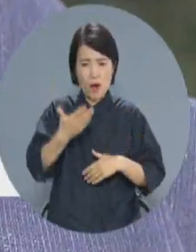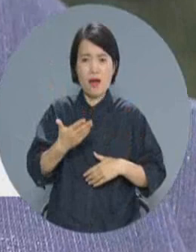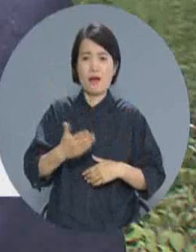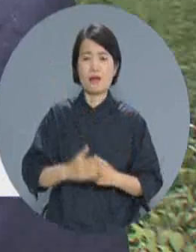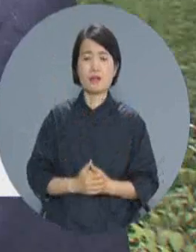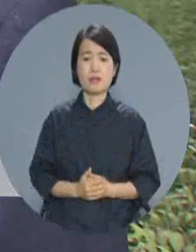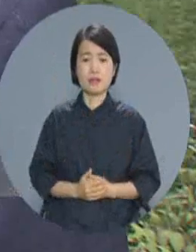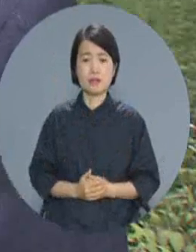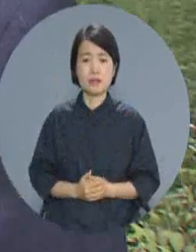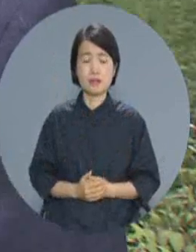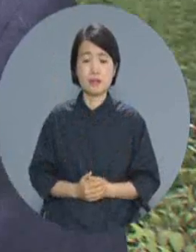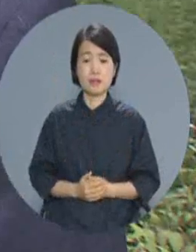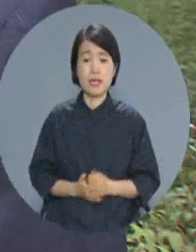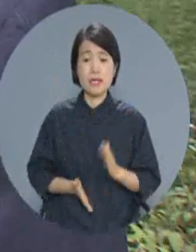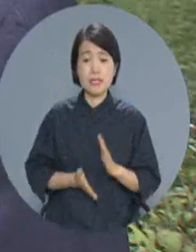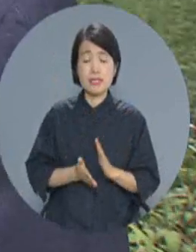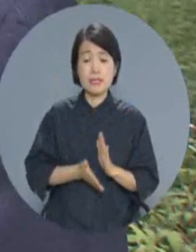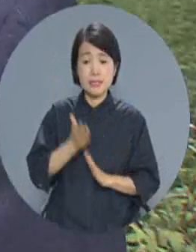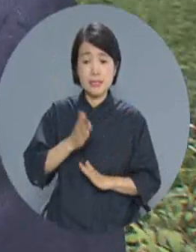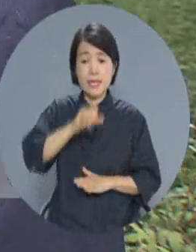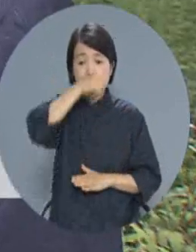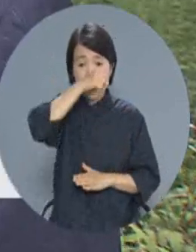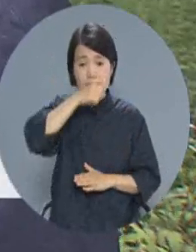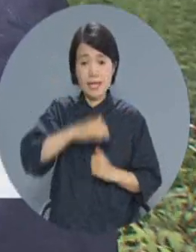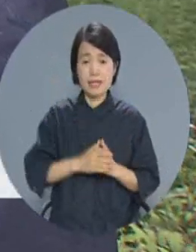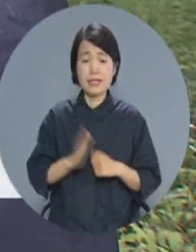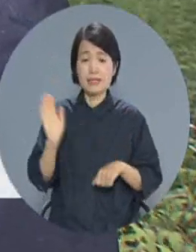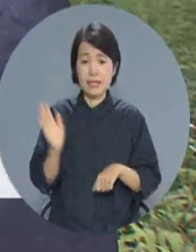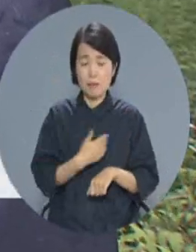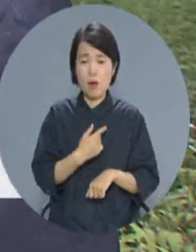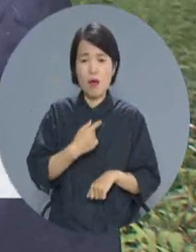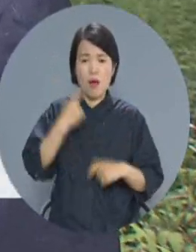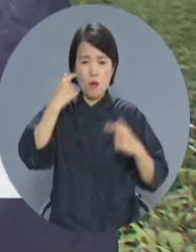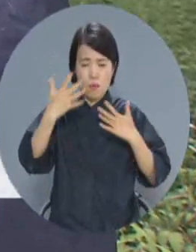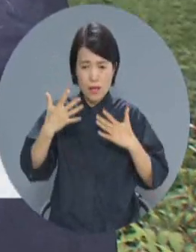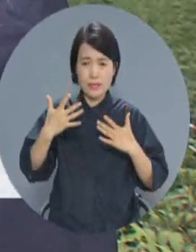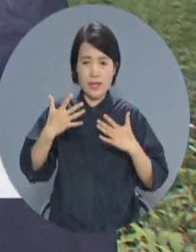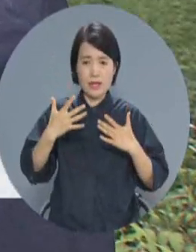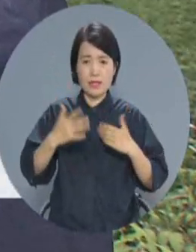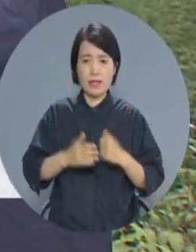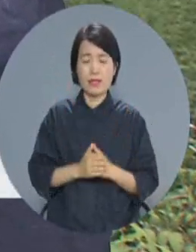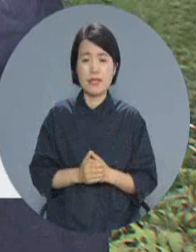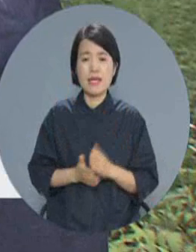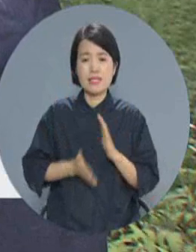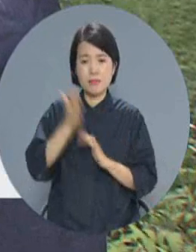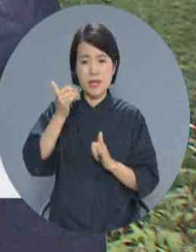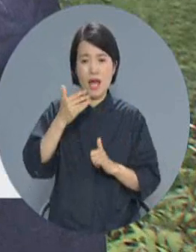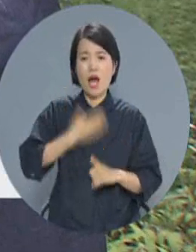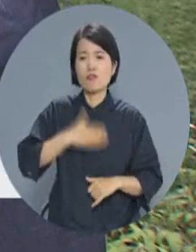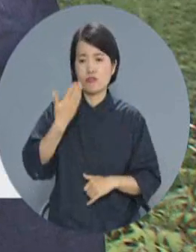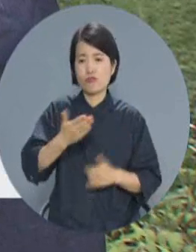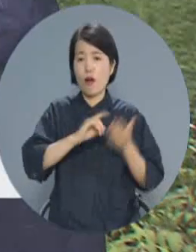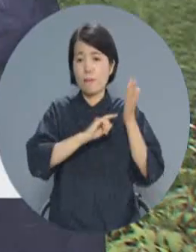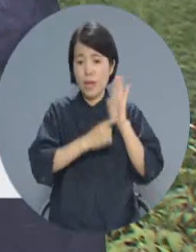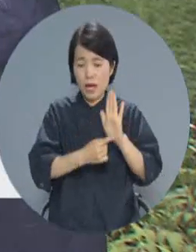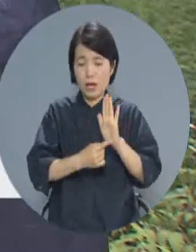주장입니다. 시 정부에서는 책임 소재로 명백하게 시민에게